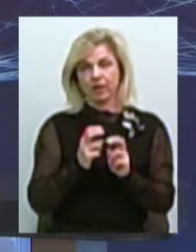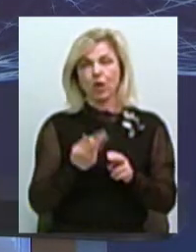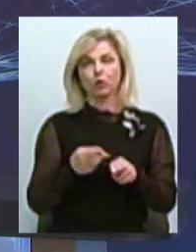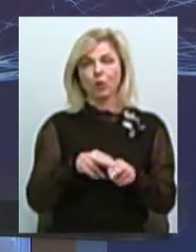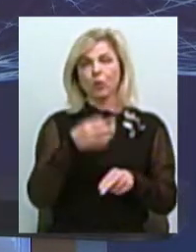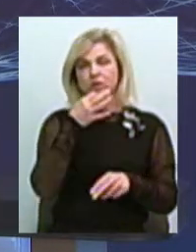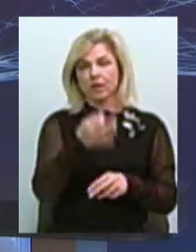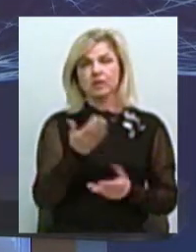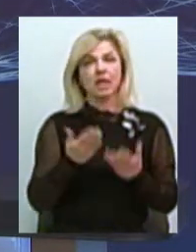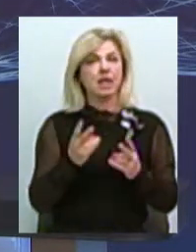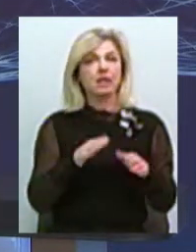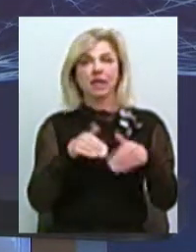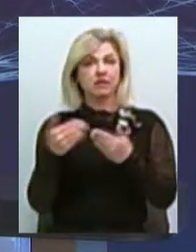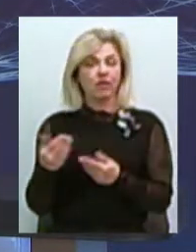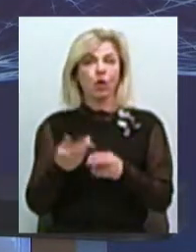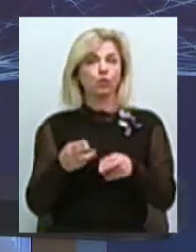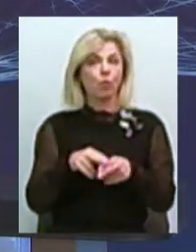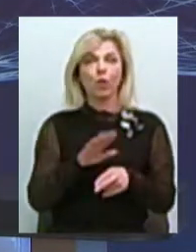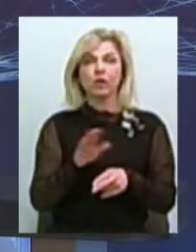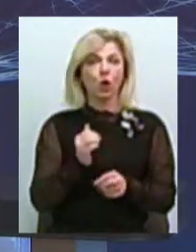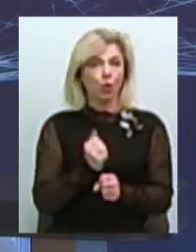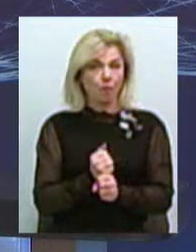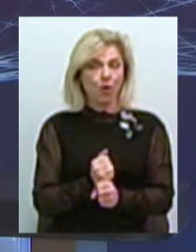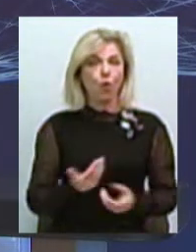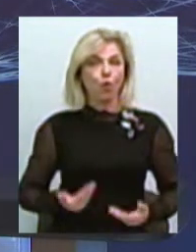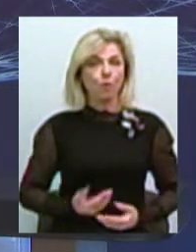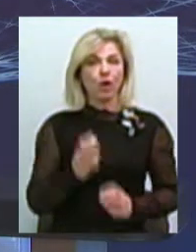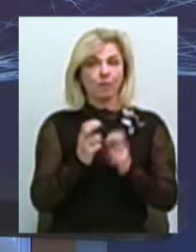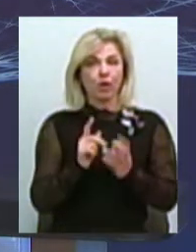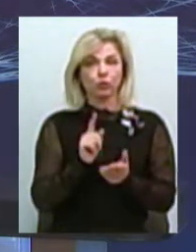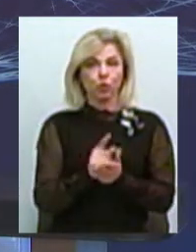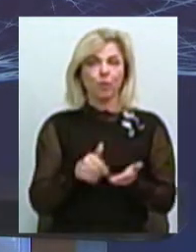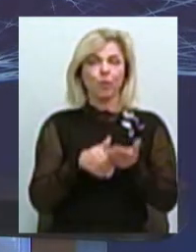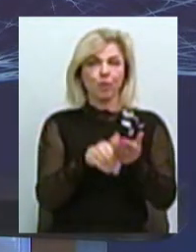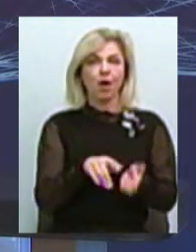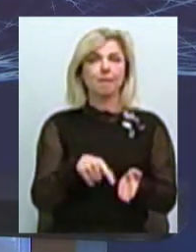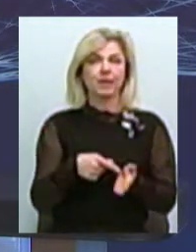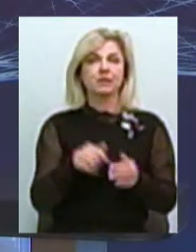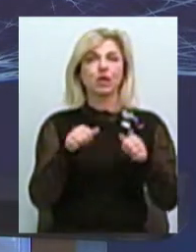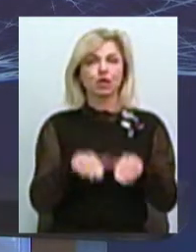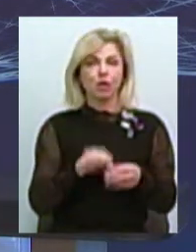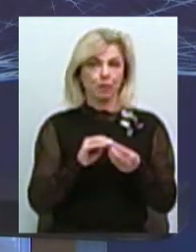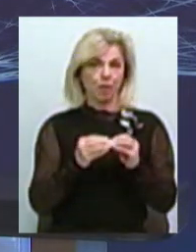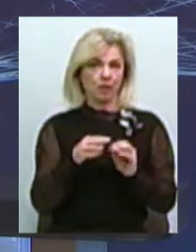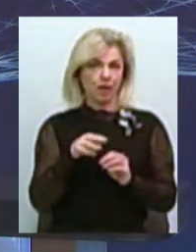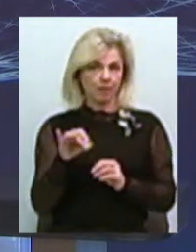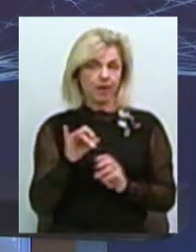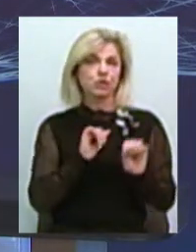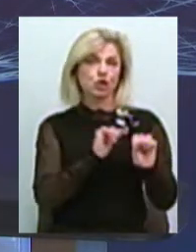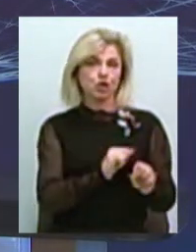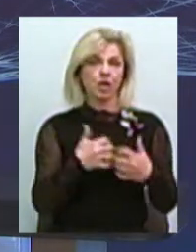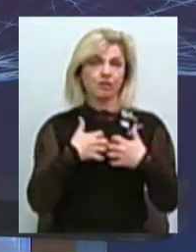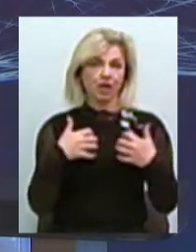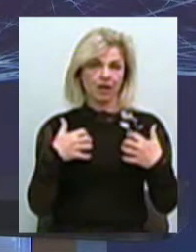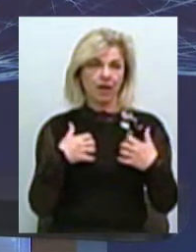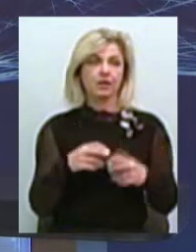що якщо не звертаються, то ми і не робимо, комунальне підприємство має допомагати місту вирішувати проблеми і захищати тварин, адже